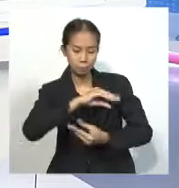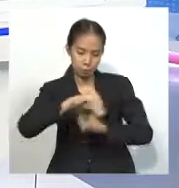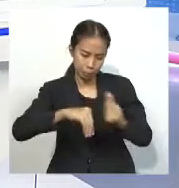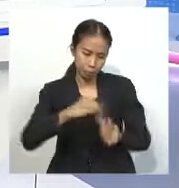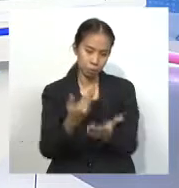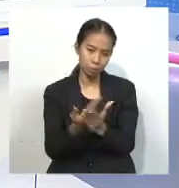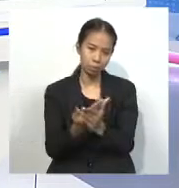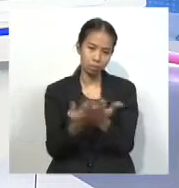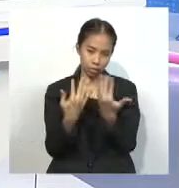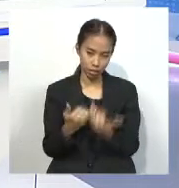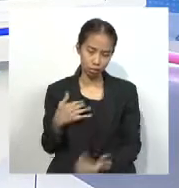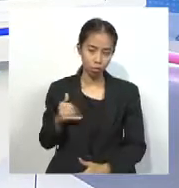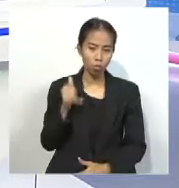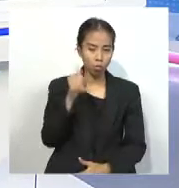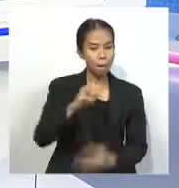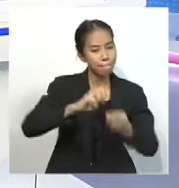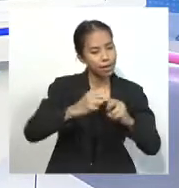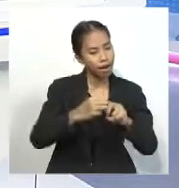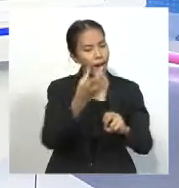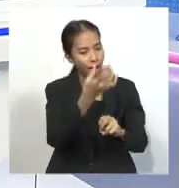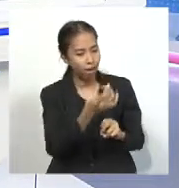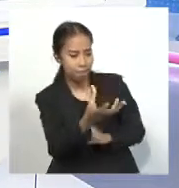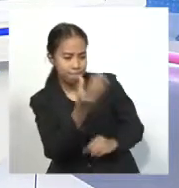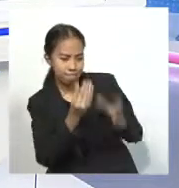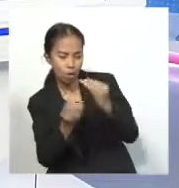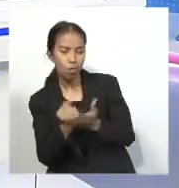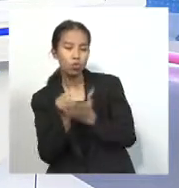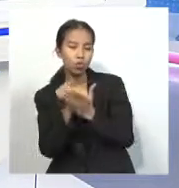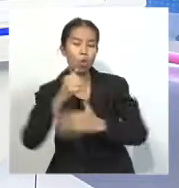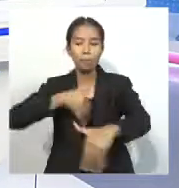การลงไปรับฟังปัญหานะคะจะเข้ามาช่วยลดความเหลื่อมล้ำให้กับประชาชนด้วย